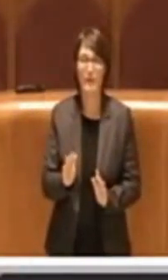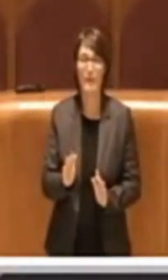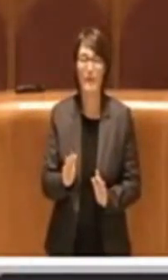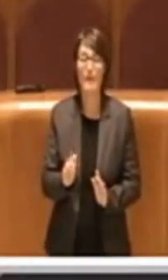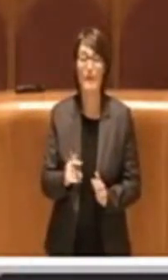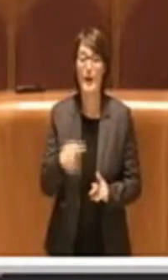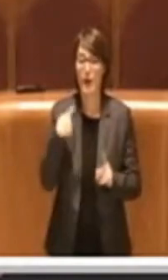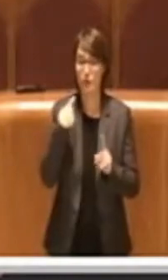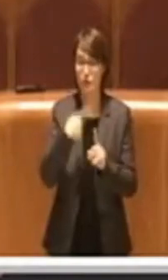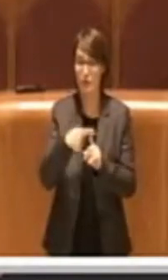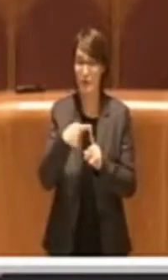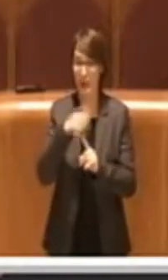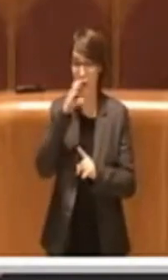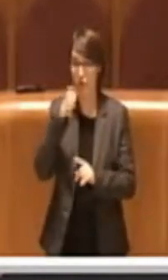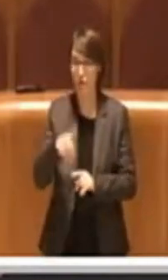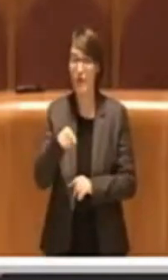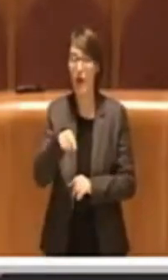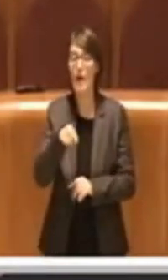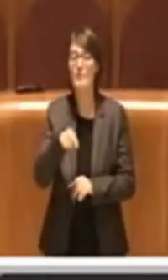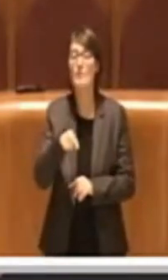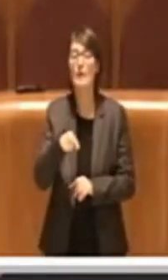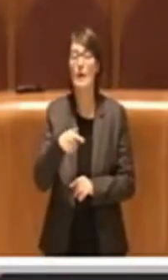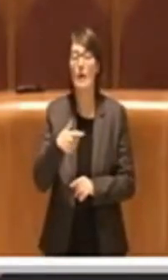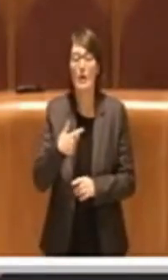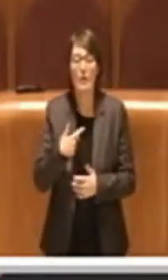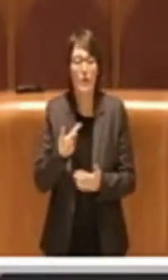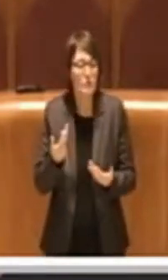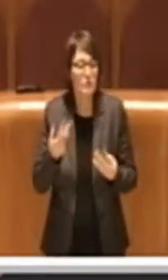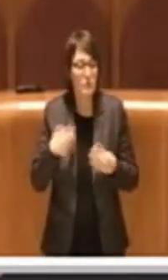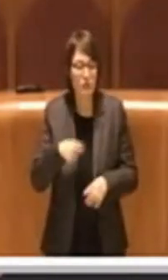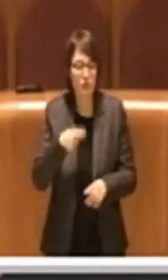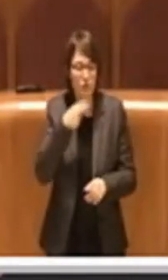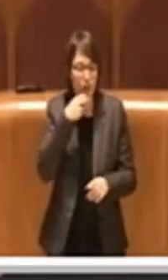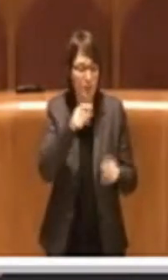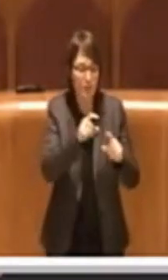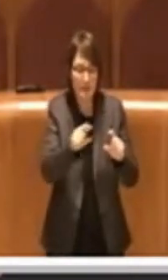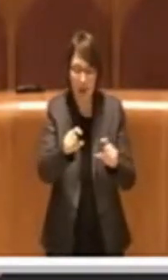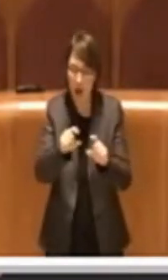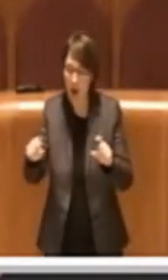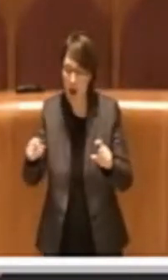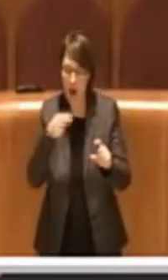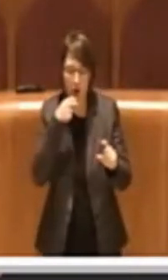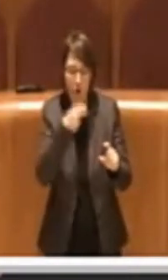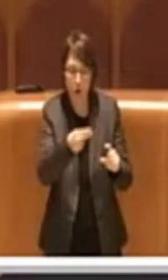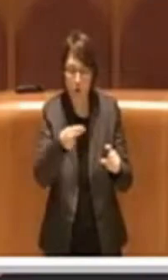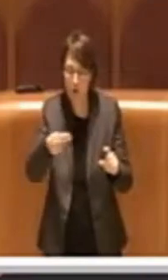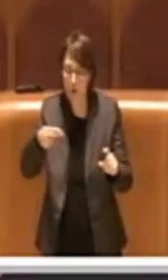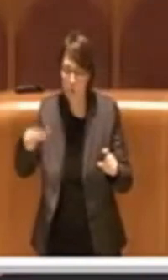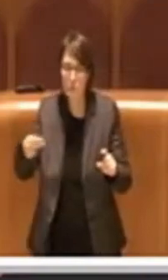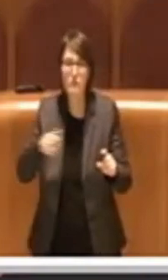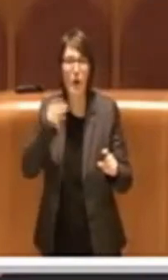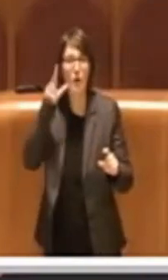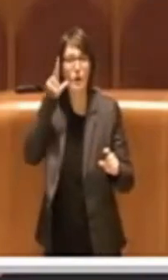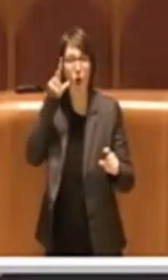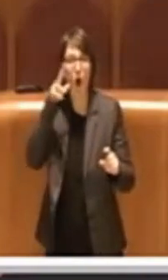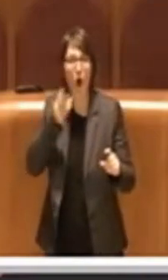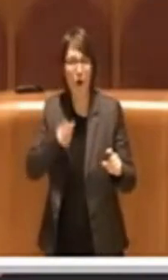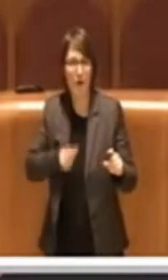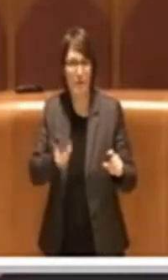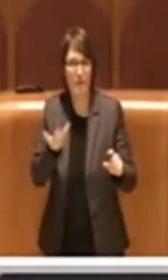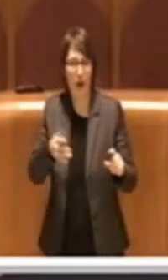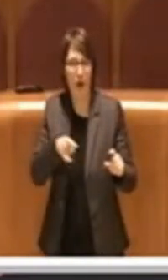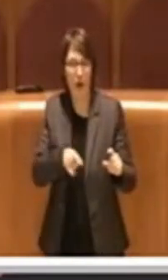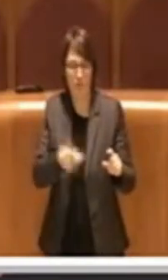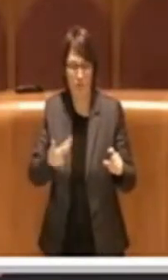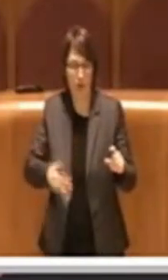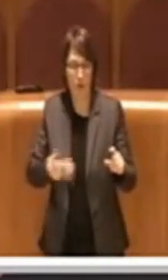in questo cimitero al Flaminio vengono apposte delle targhette con il nome della donna. Questo è chiaramente